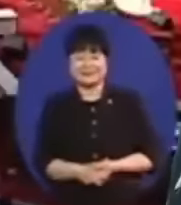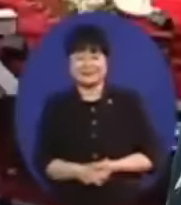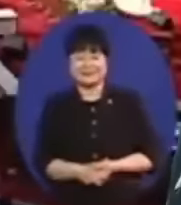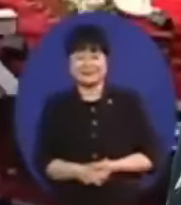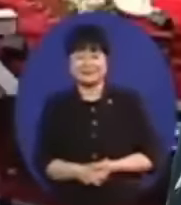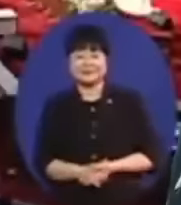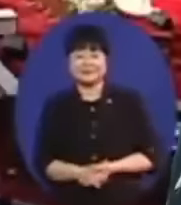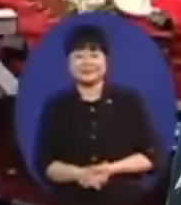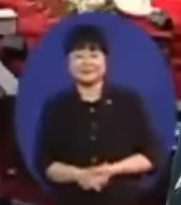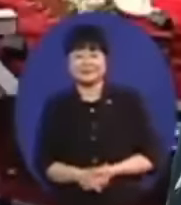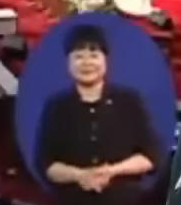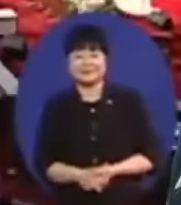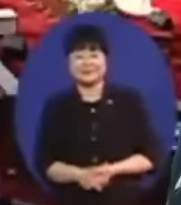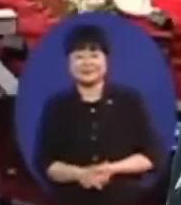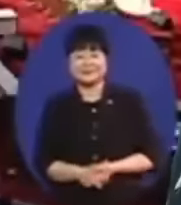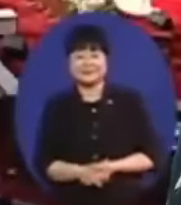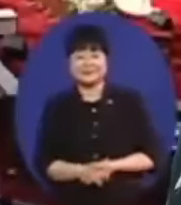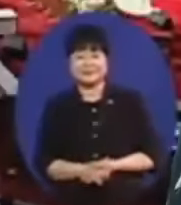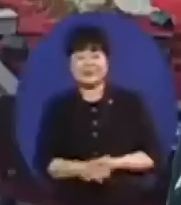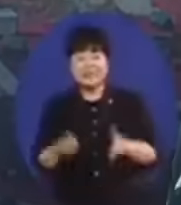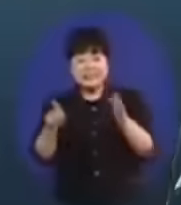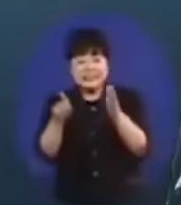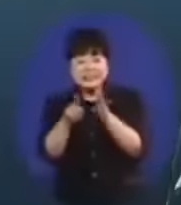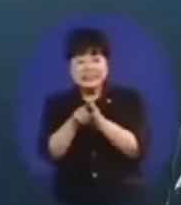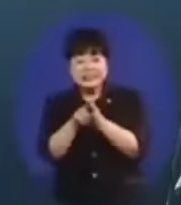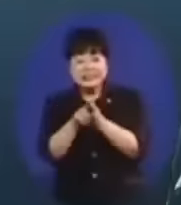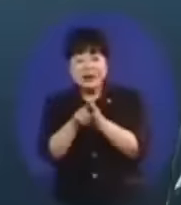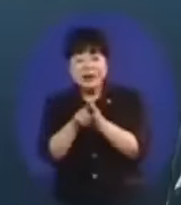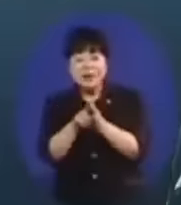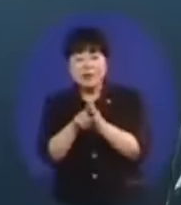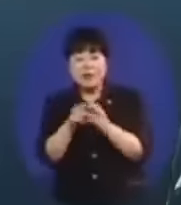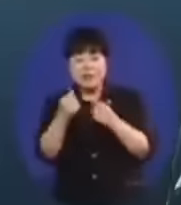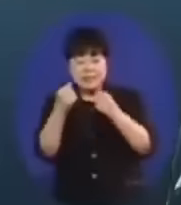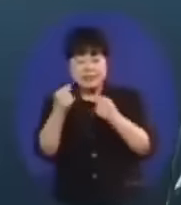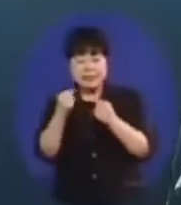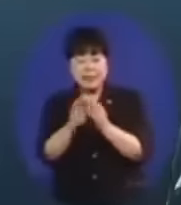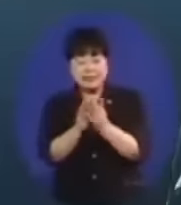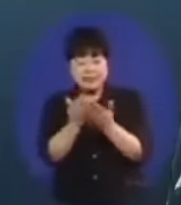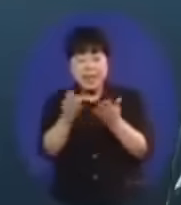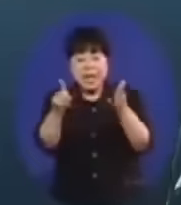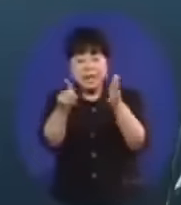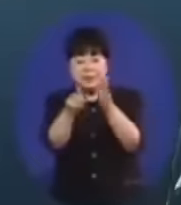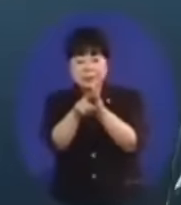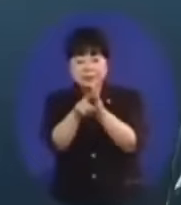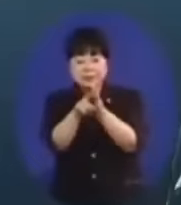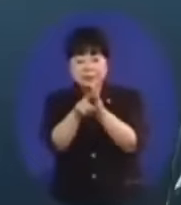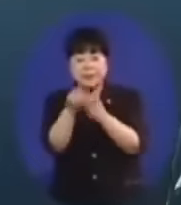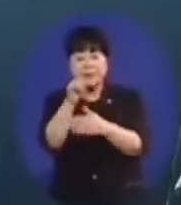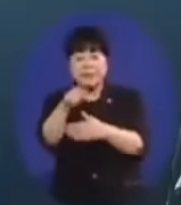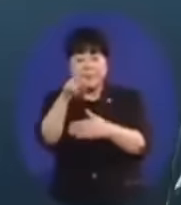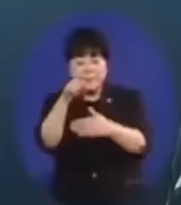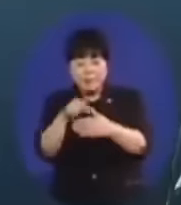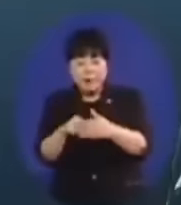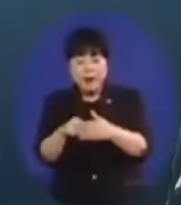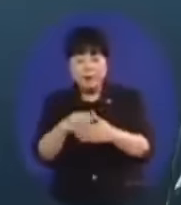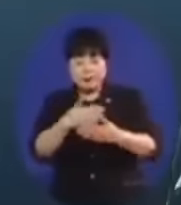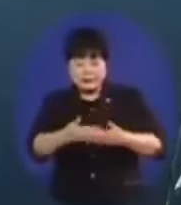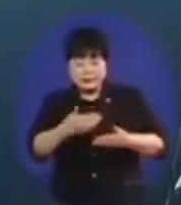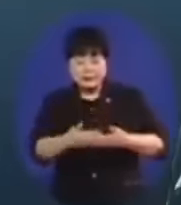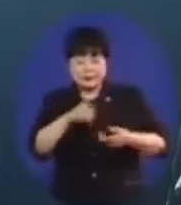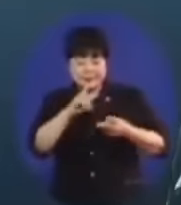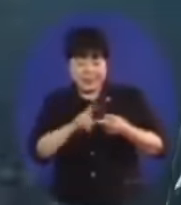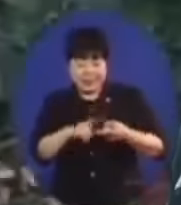클로드 브리스톨은 신념의 마력이란 그의 책에서 믿음은 마음 그림